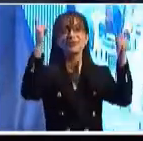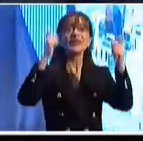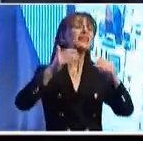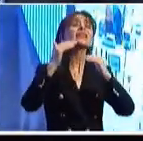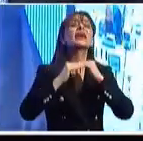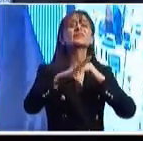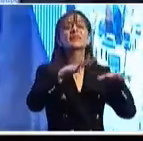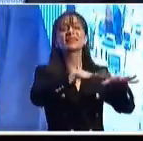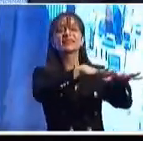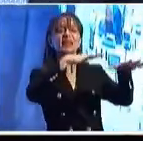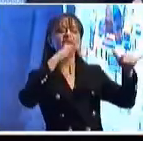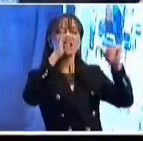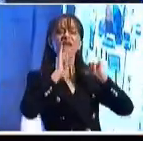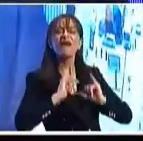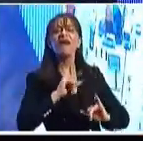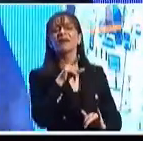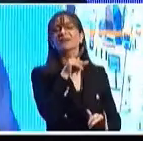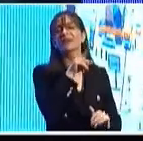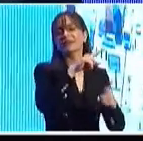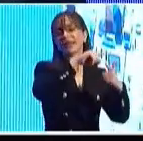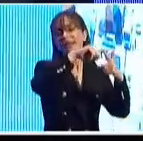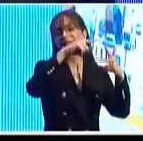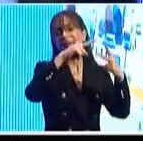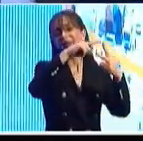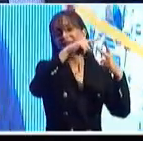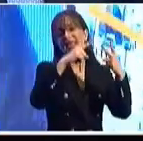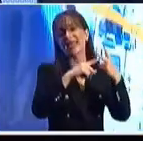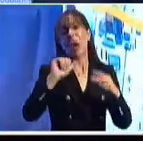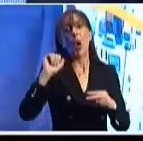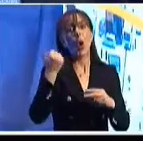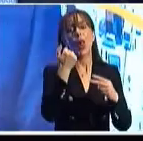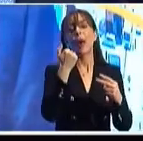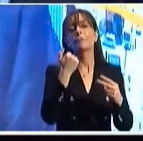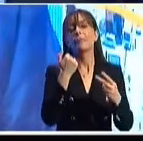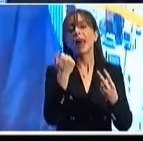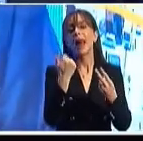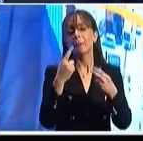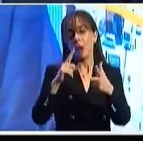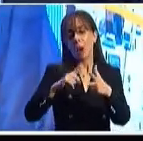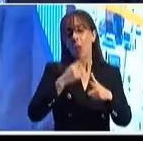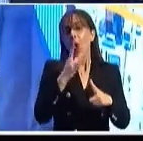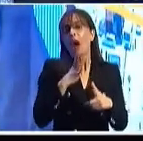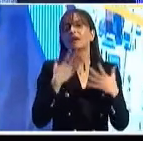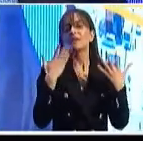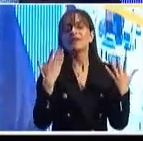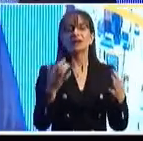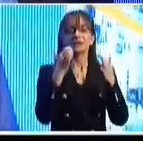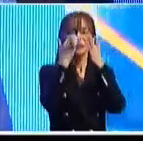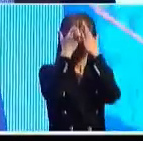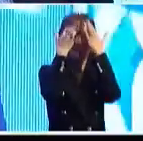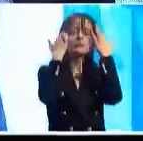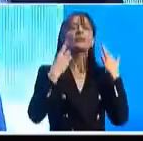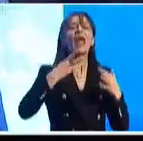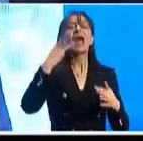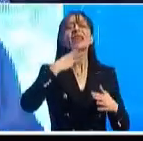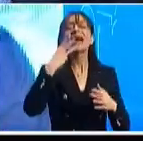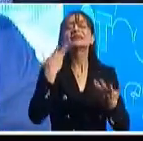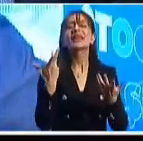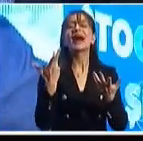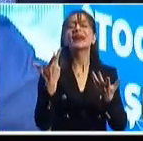rahatlatacak iki büyük hamlemiz daha var. Şimdi bu da önemsediğimiz bir proje. Esenler